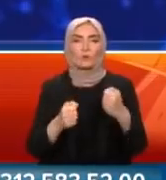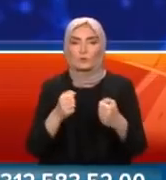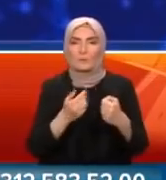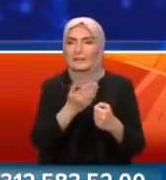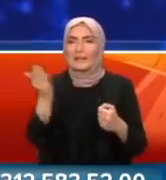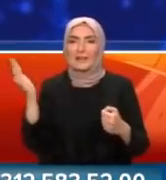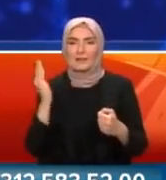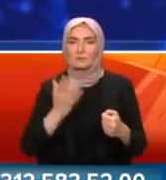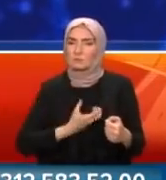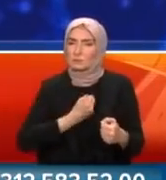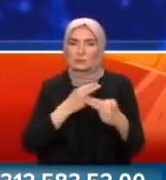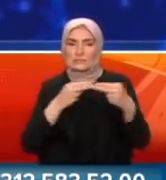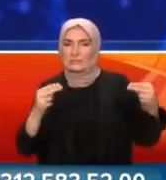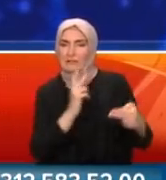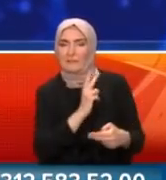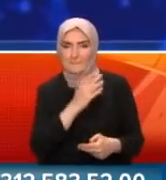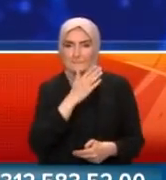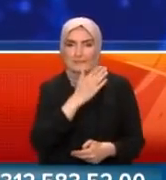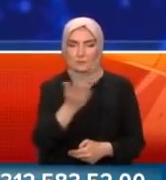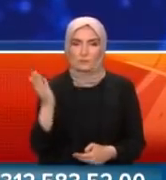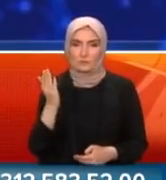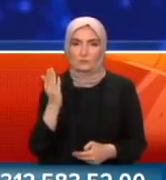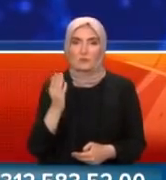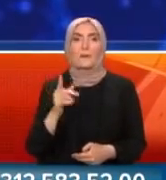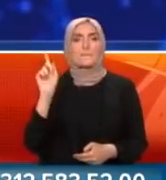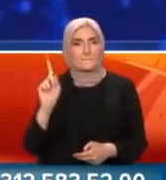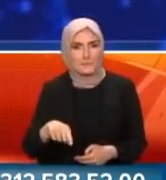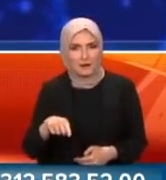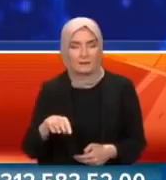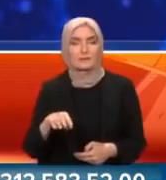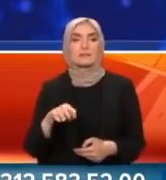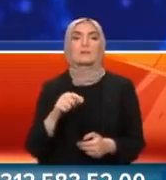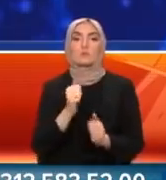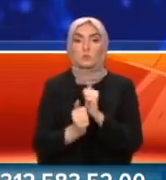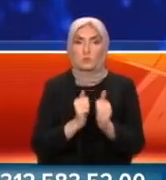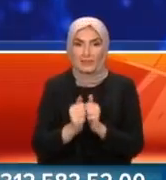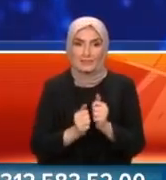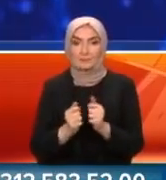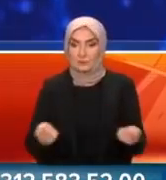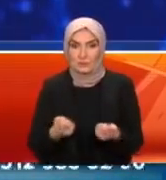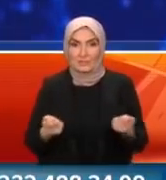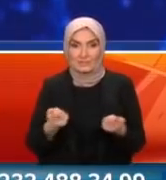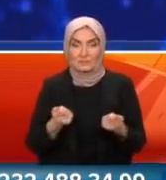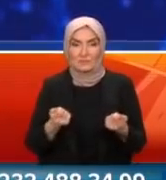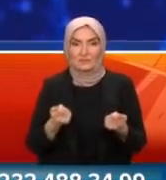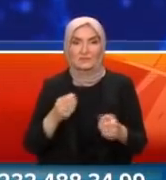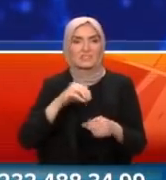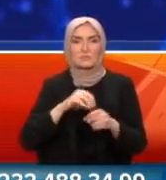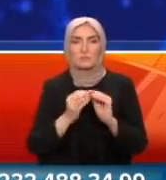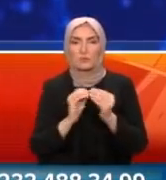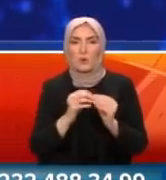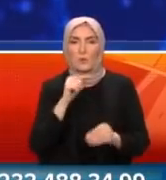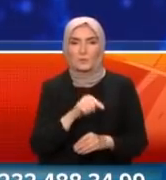hikayesi mali ve yerli üretim hamle lerimizin seran camını bizlere tüm